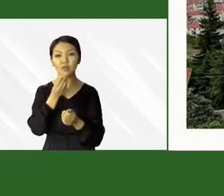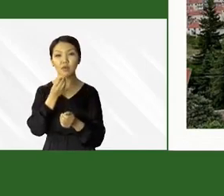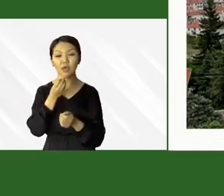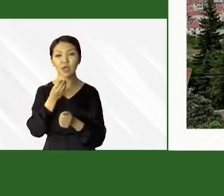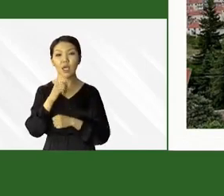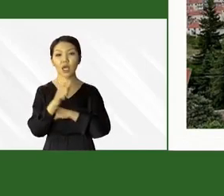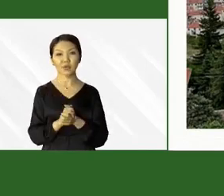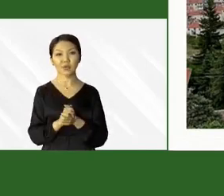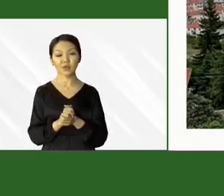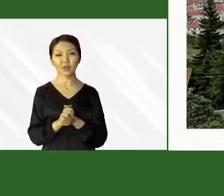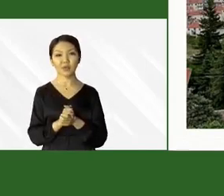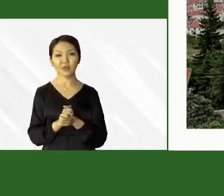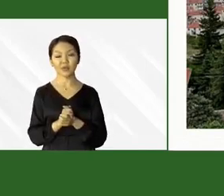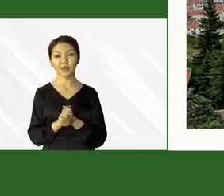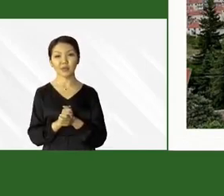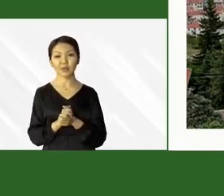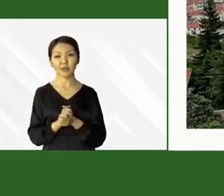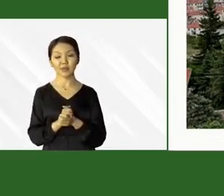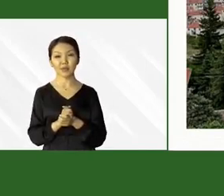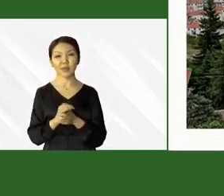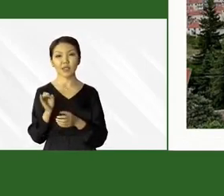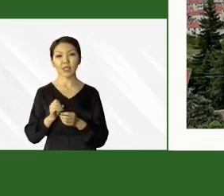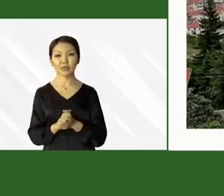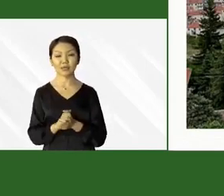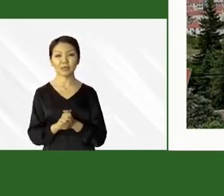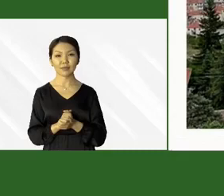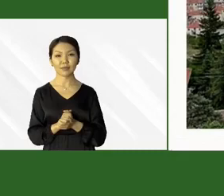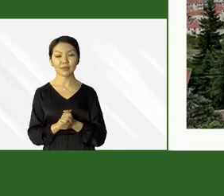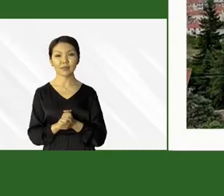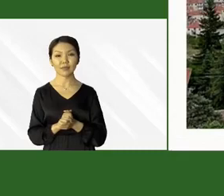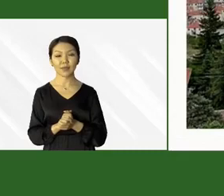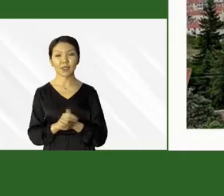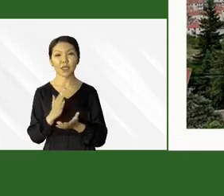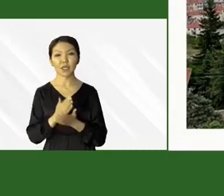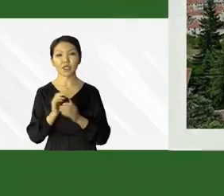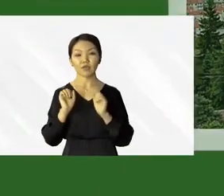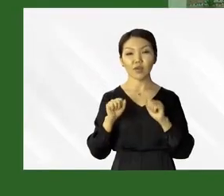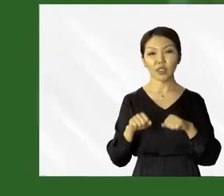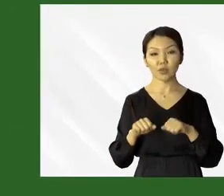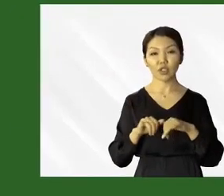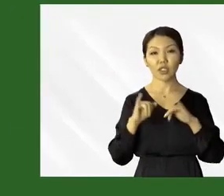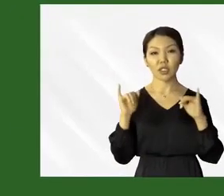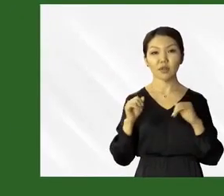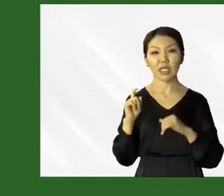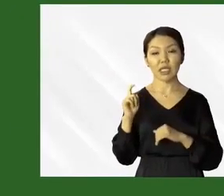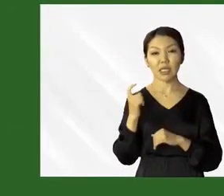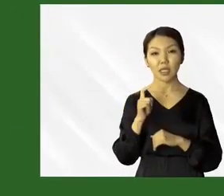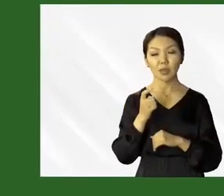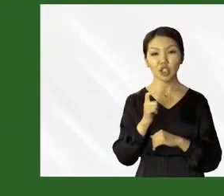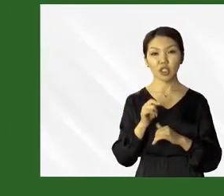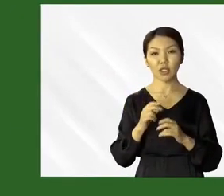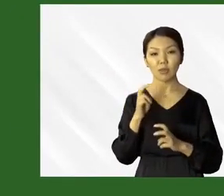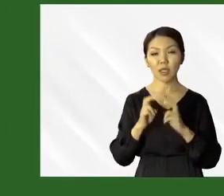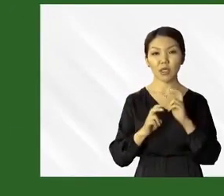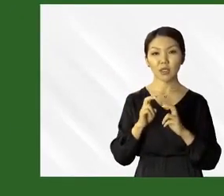легкая промышленность и промышленность строительных материалов. Высоки перспективы развития химической промышленности в